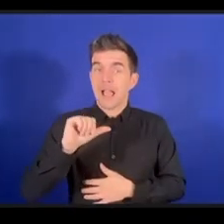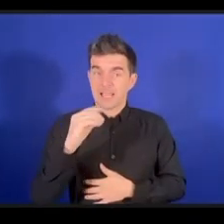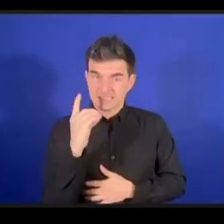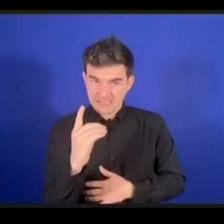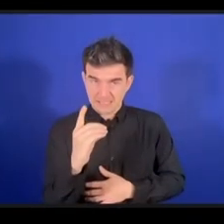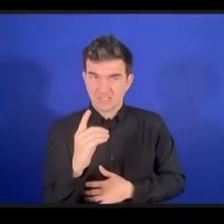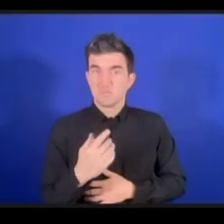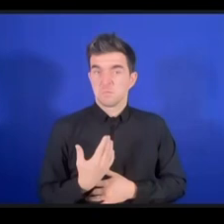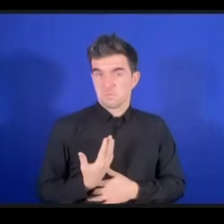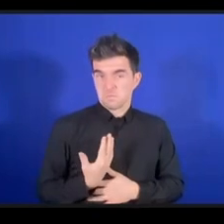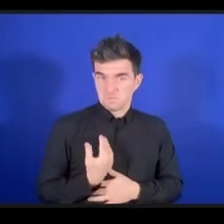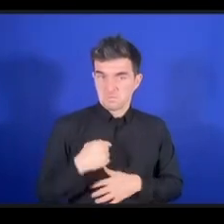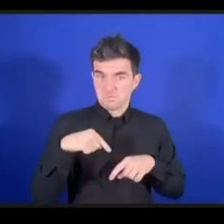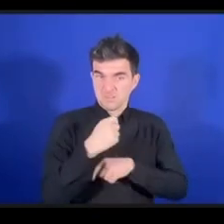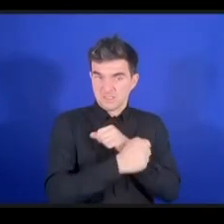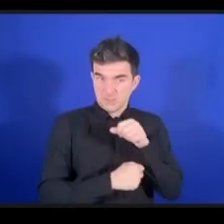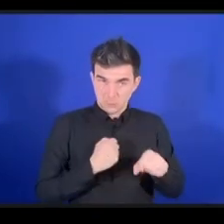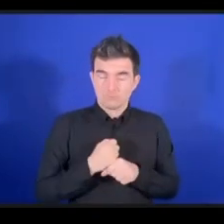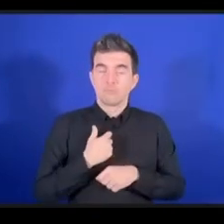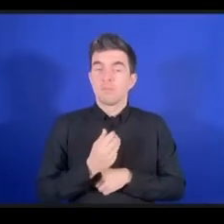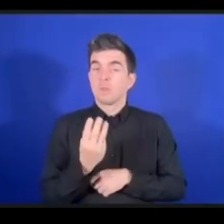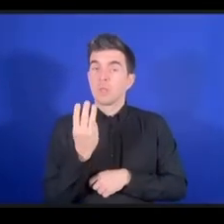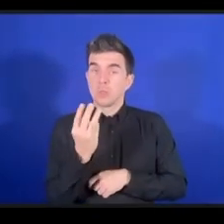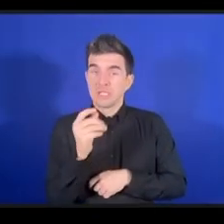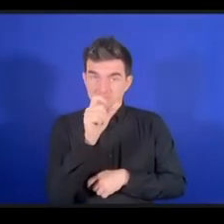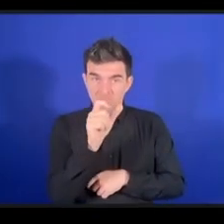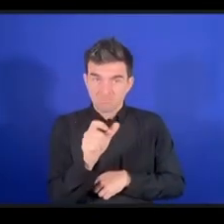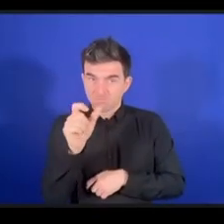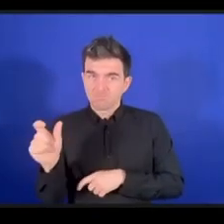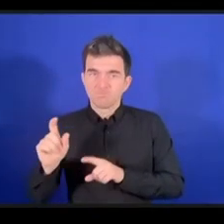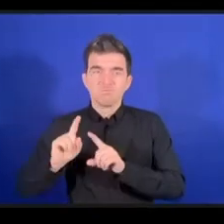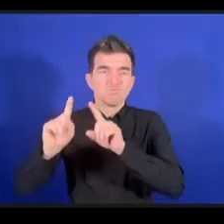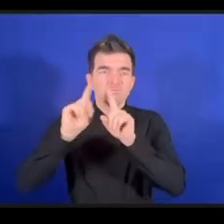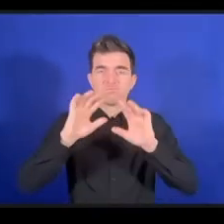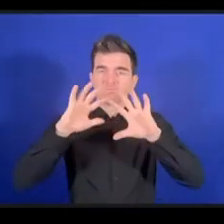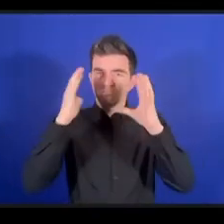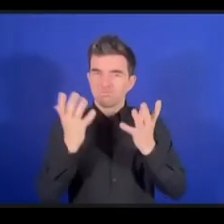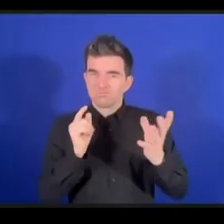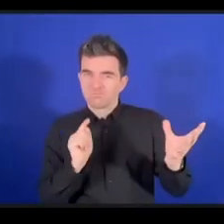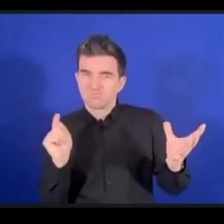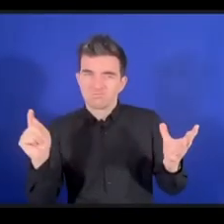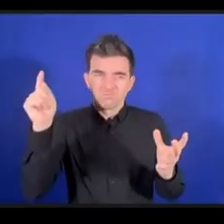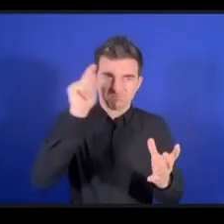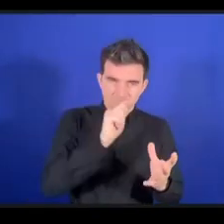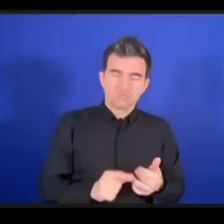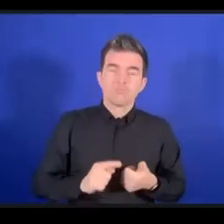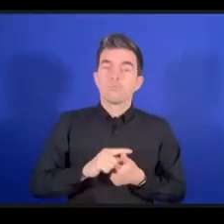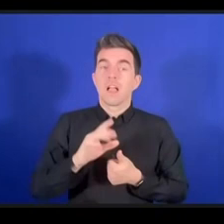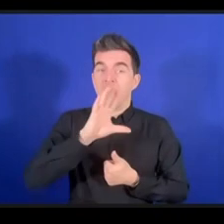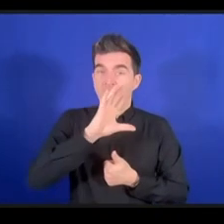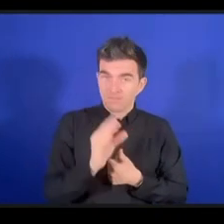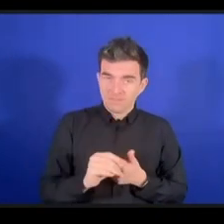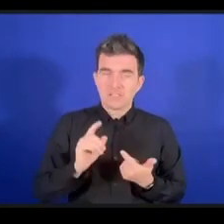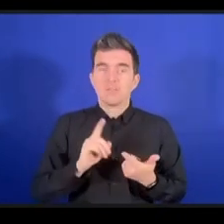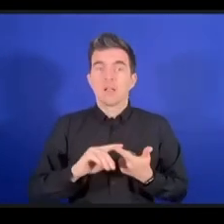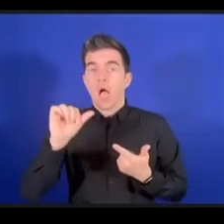太，还有一位来自欧洲，都给他们提供了资源，